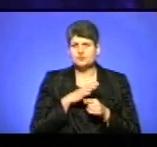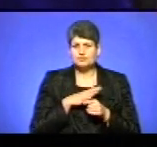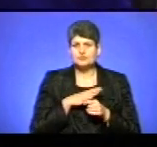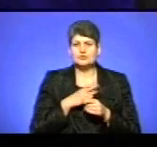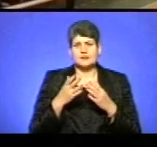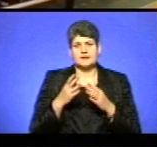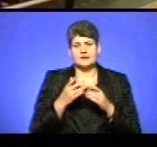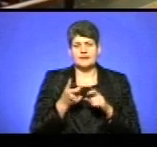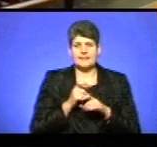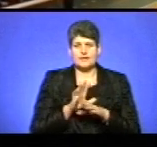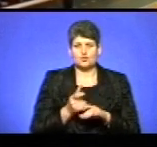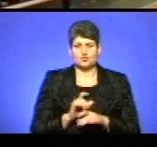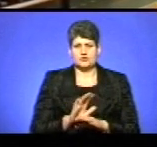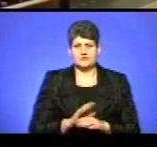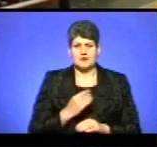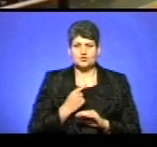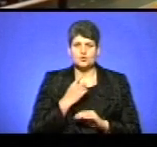водночас і не дуже.